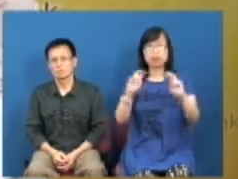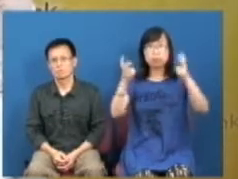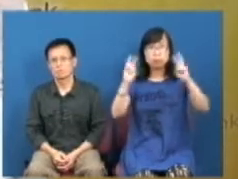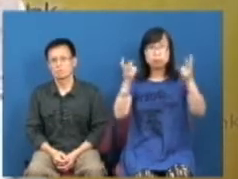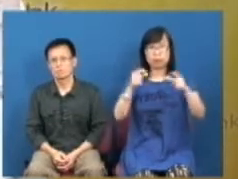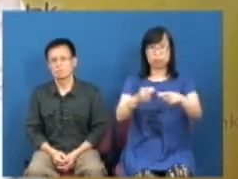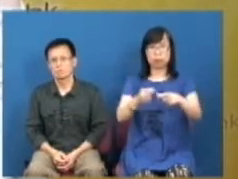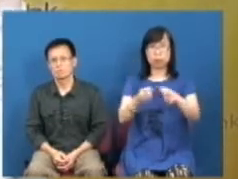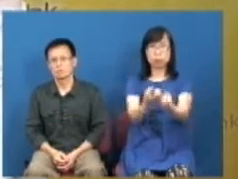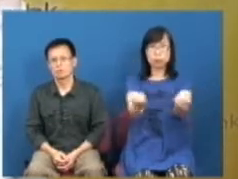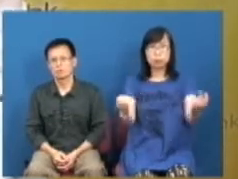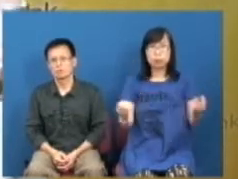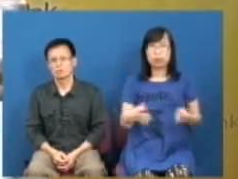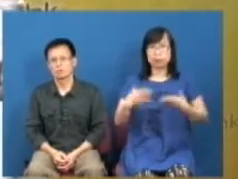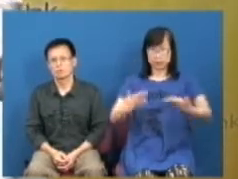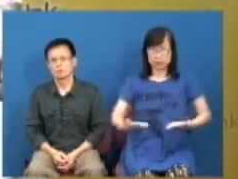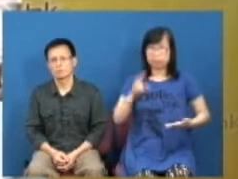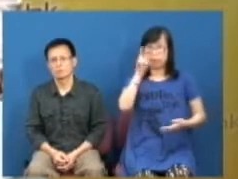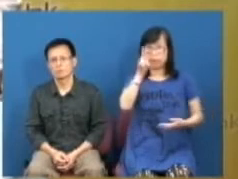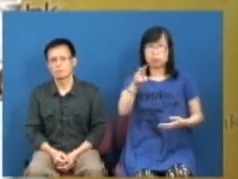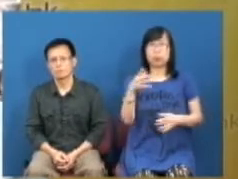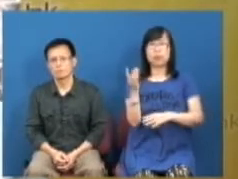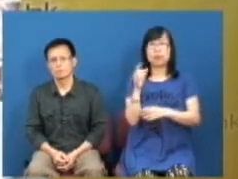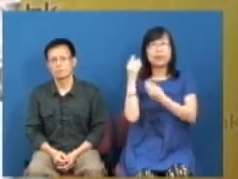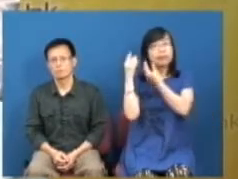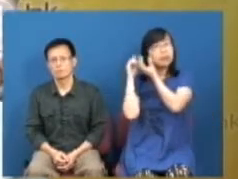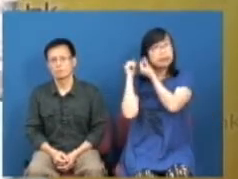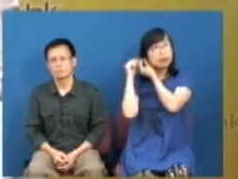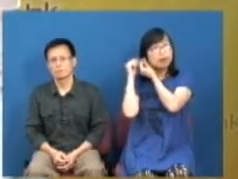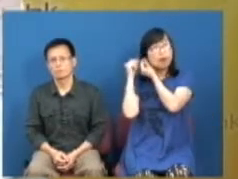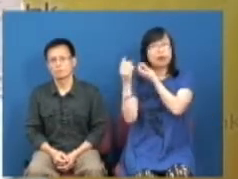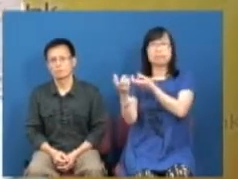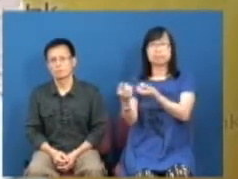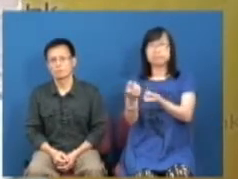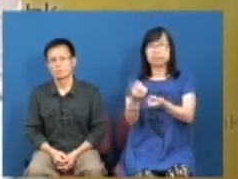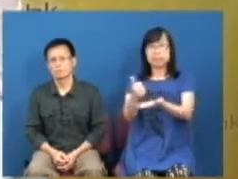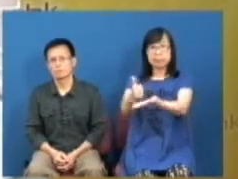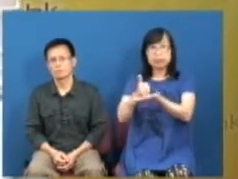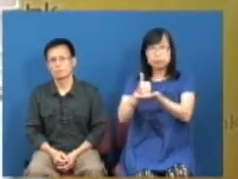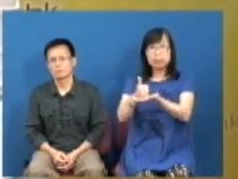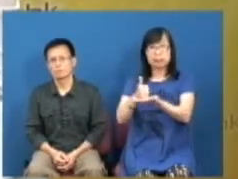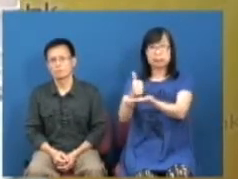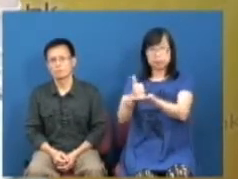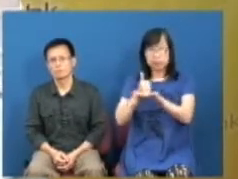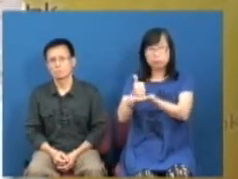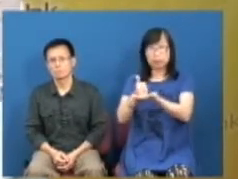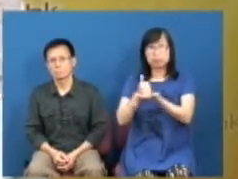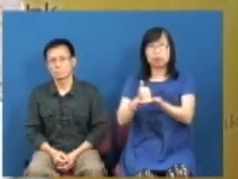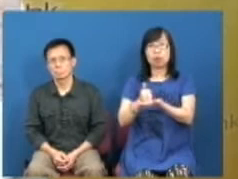為啱啱今日我睇到有一個電台喎，即係招聘全球招聘